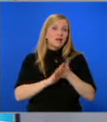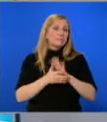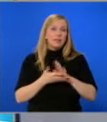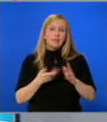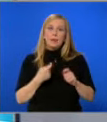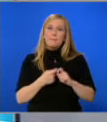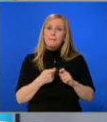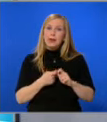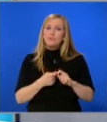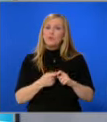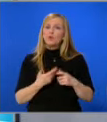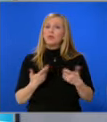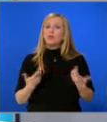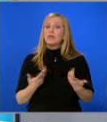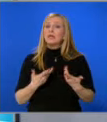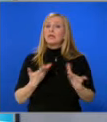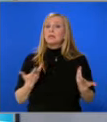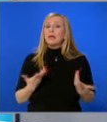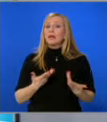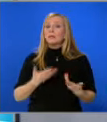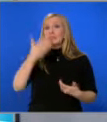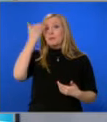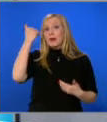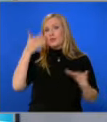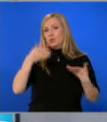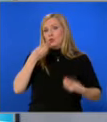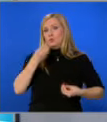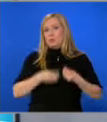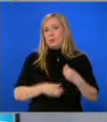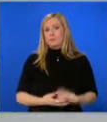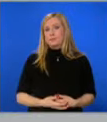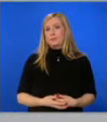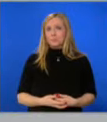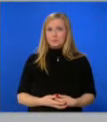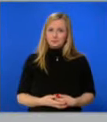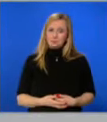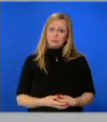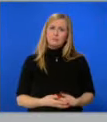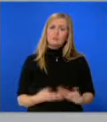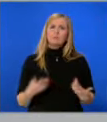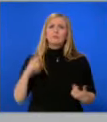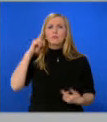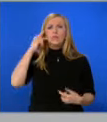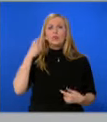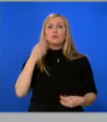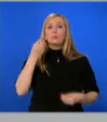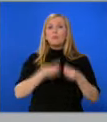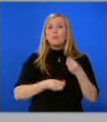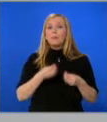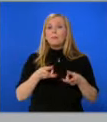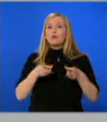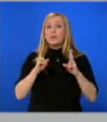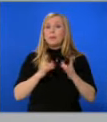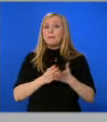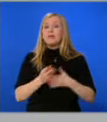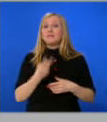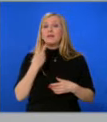направено и всичко да бяхме забрали за този проблем. В каква степен смятате, че този проблем може да бъде разрешен